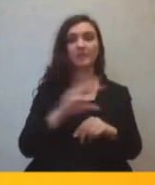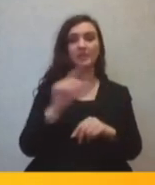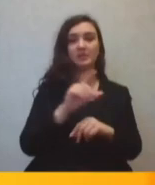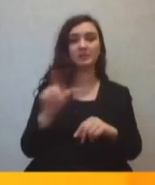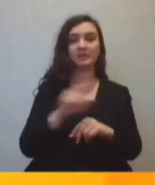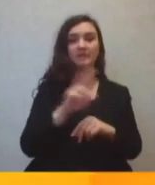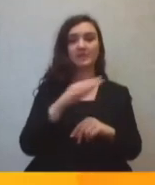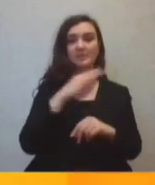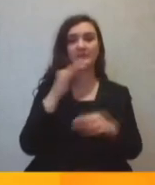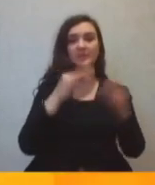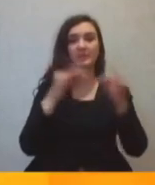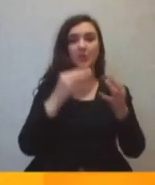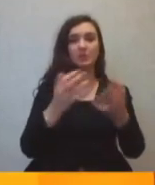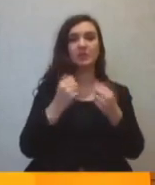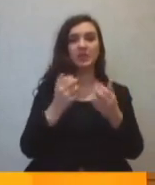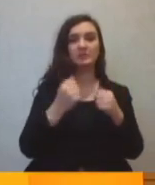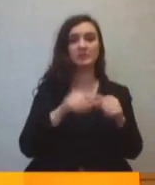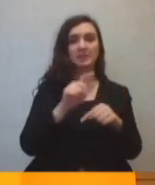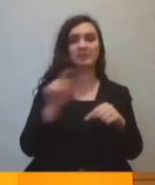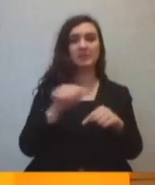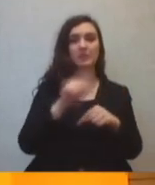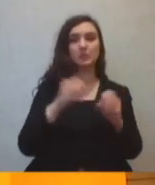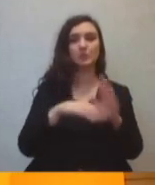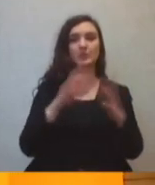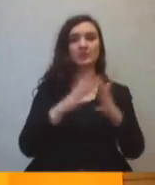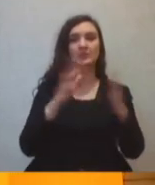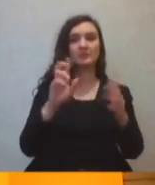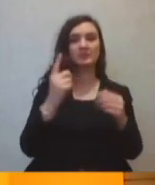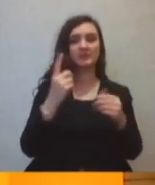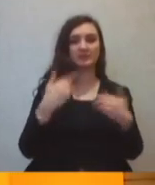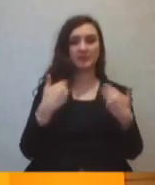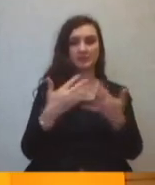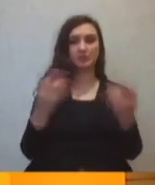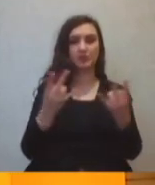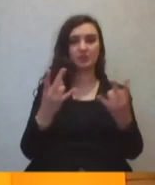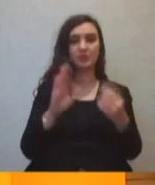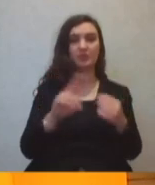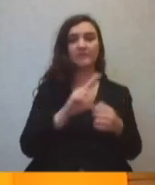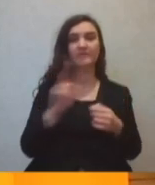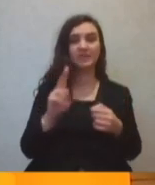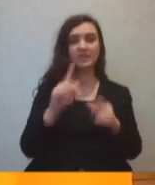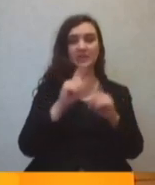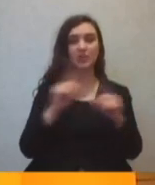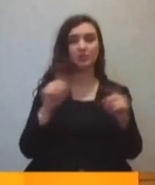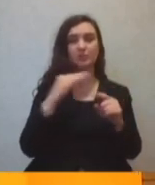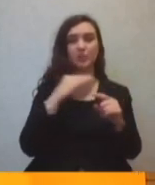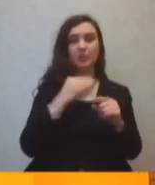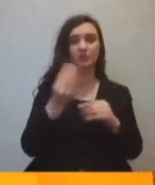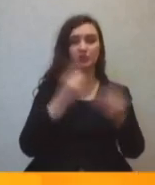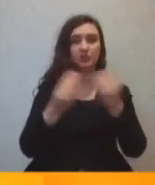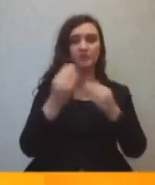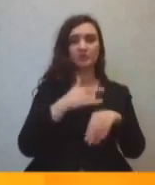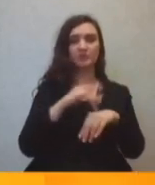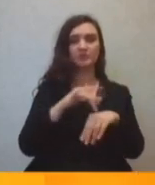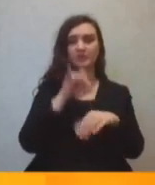ვინც ბევრ ტკბილეულს მიირთმევს, იმ ადამიანს უფრო მეტი B1 ვიტამინი ჭირდება. ხოლო ვინც განსაკუთრებით ხორციჭამია და